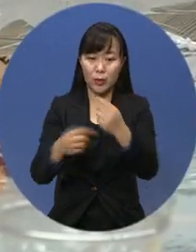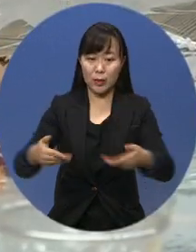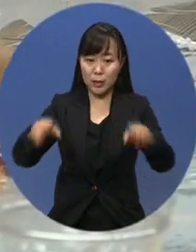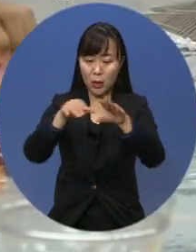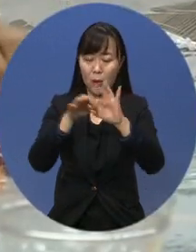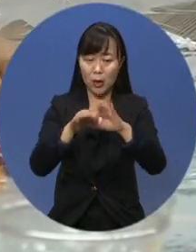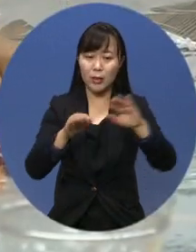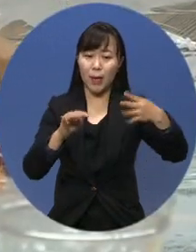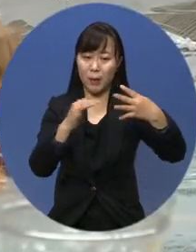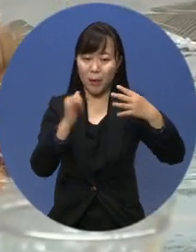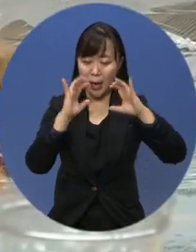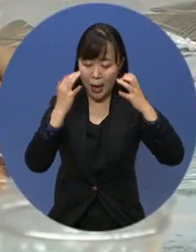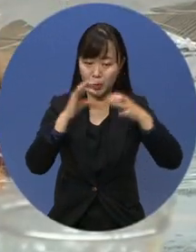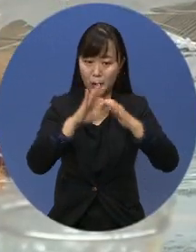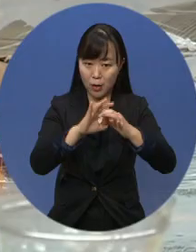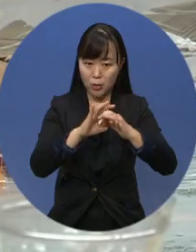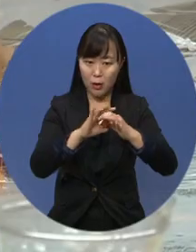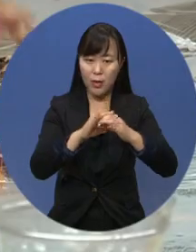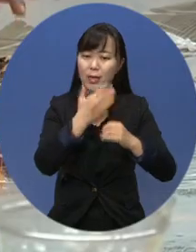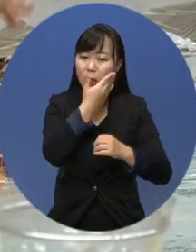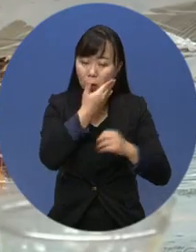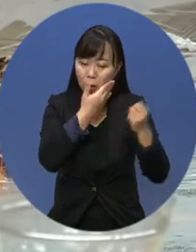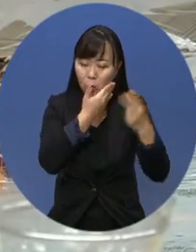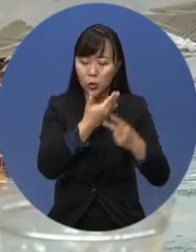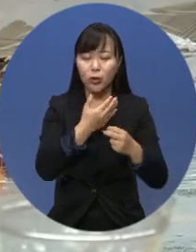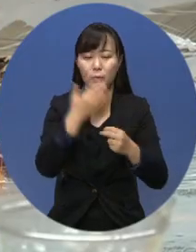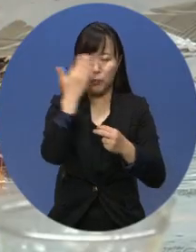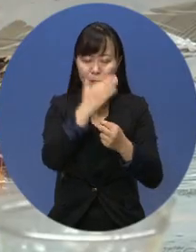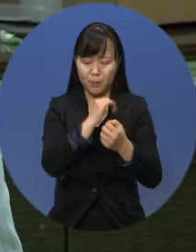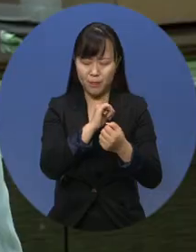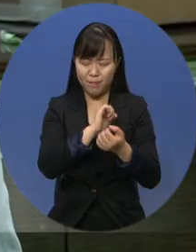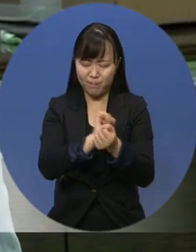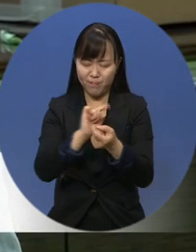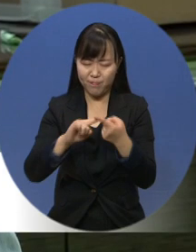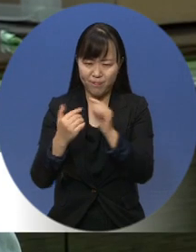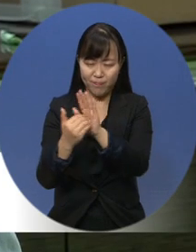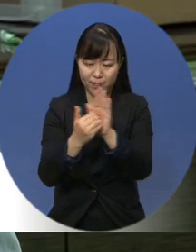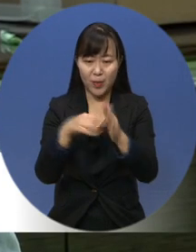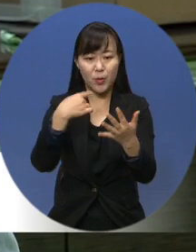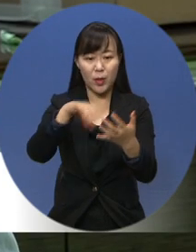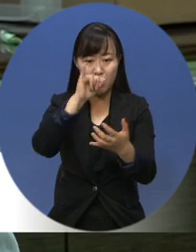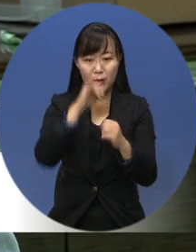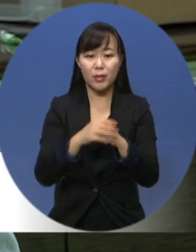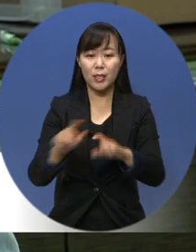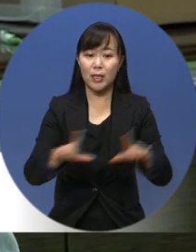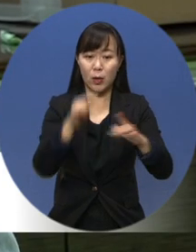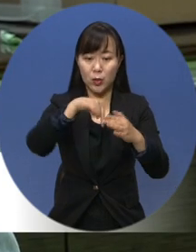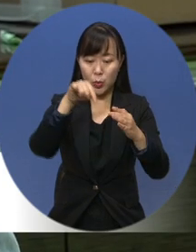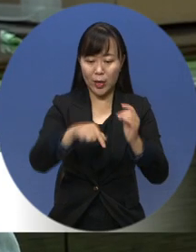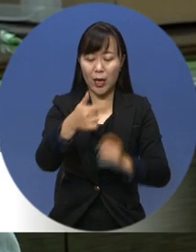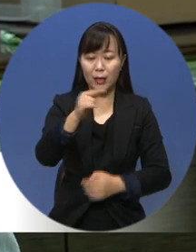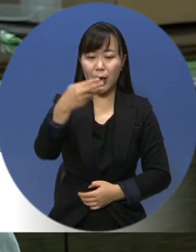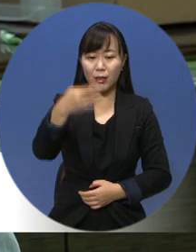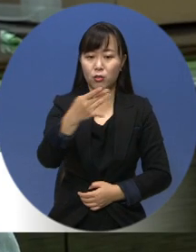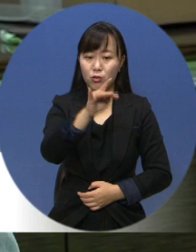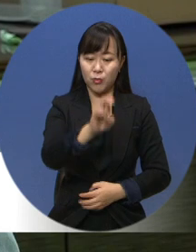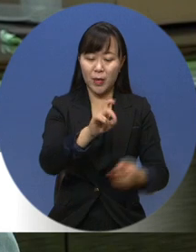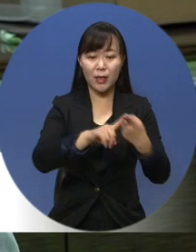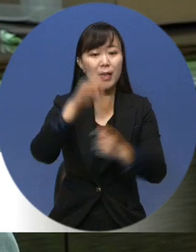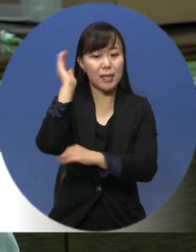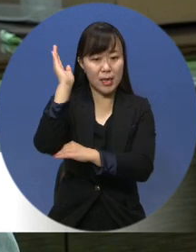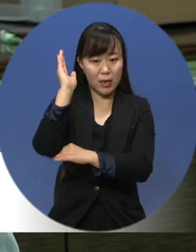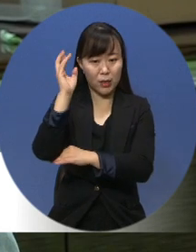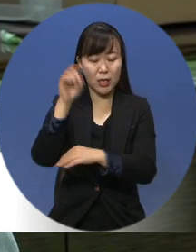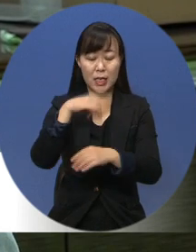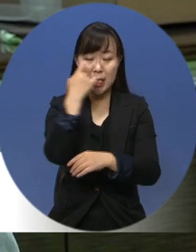어린이를 대상으로 영양 및 위생 교육이 진행됐습니다. 생활 속의 나트륨 이야기, 먼저 이론 교육하고,